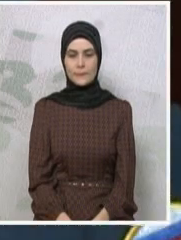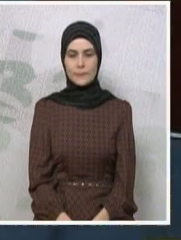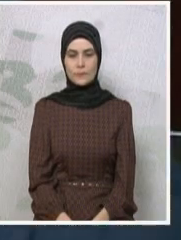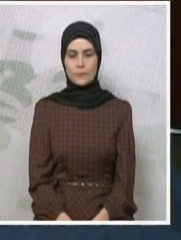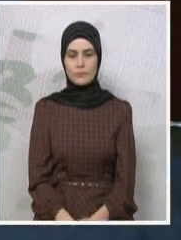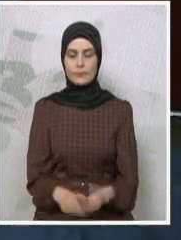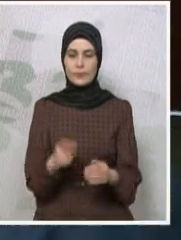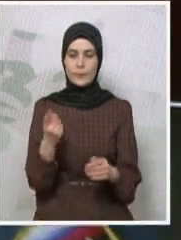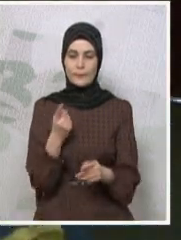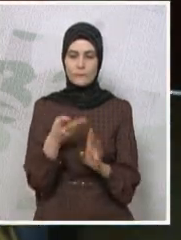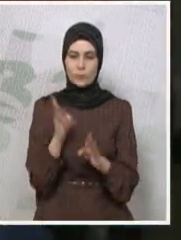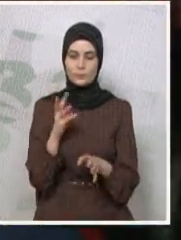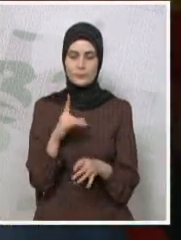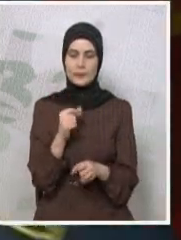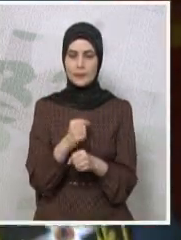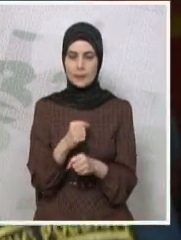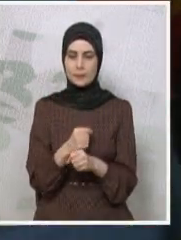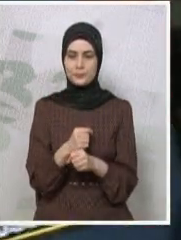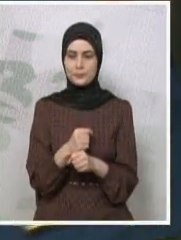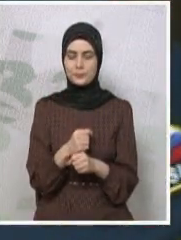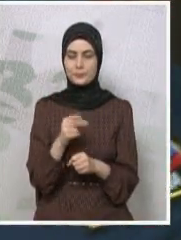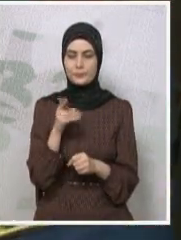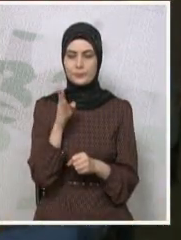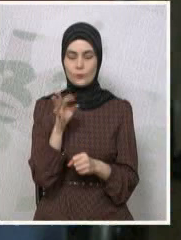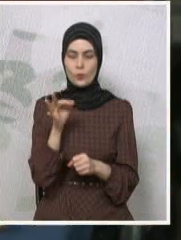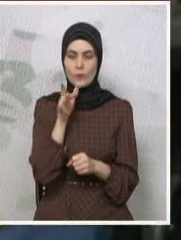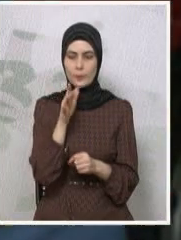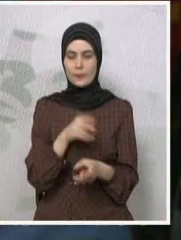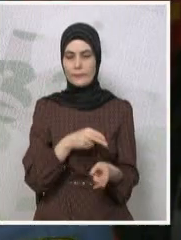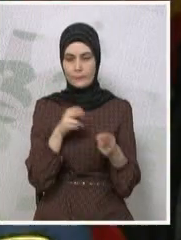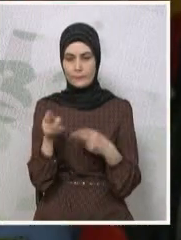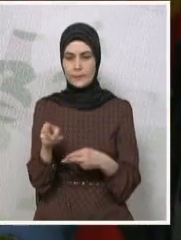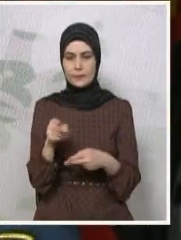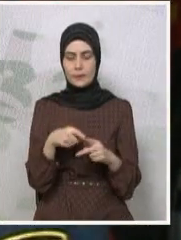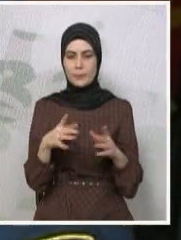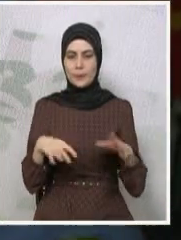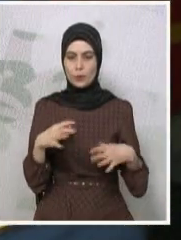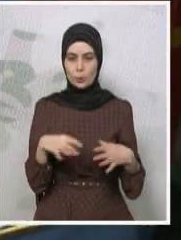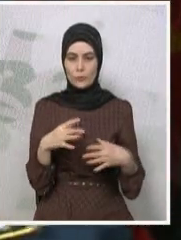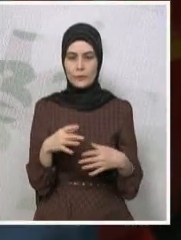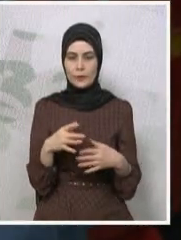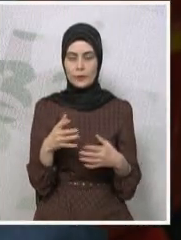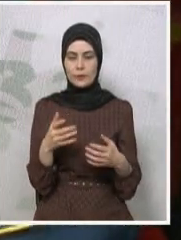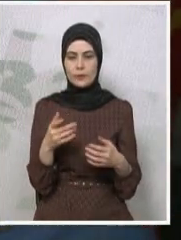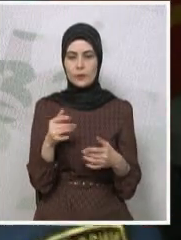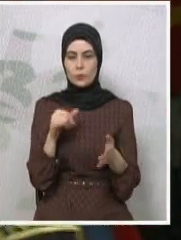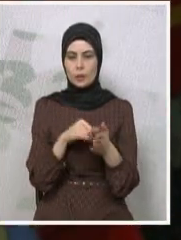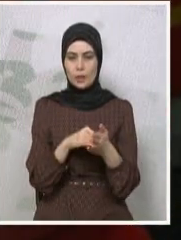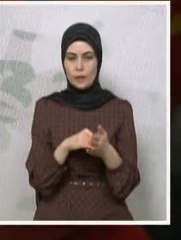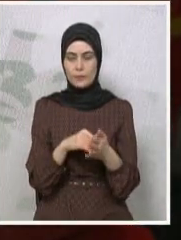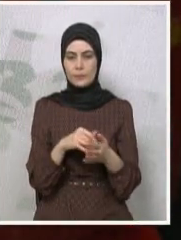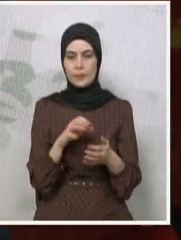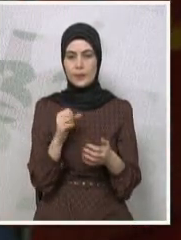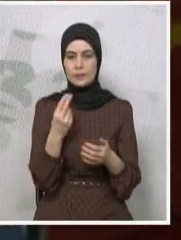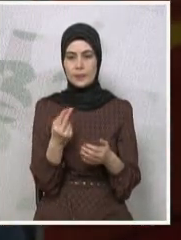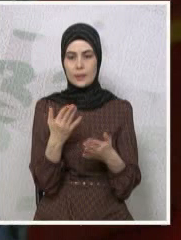Ну, в первую очередь мы делаем вот, во время выезда. Это подготовка развертывания. Устанавливаем АЦ, если